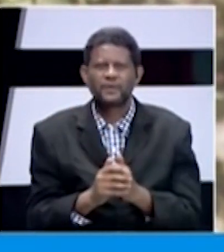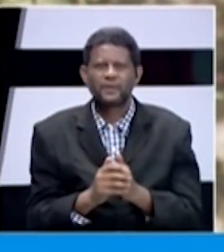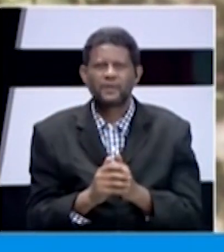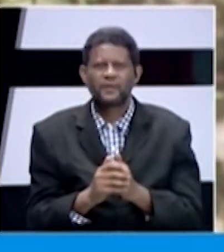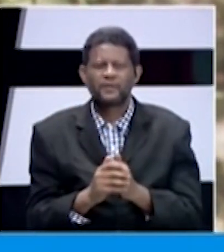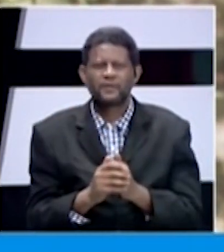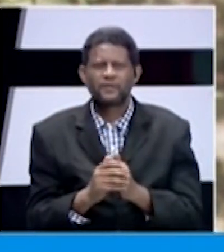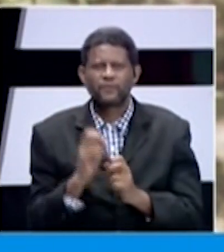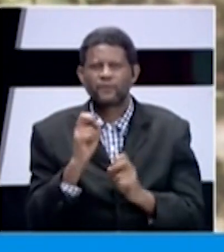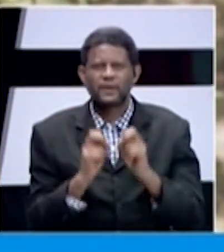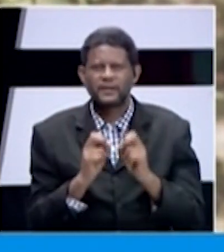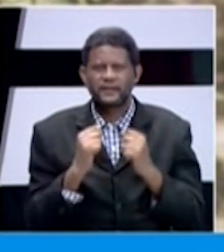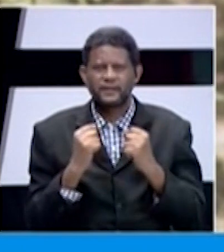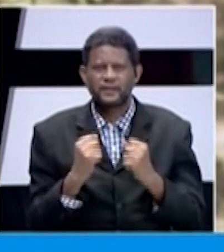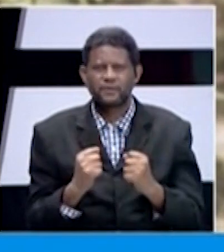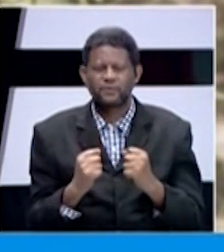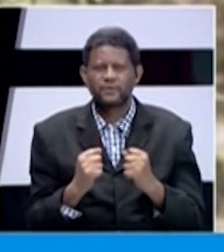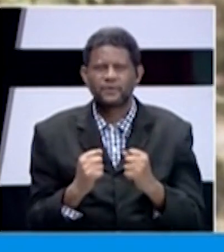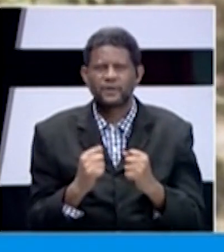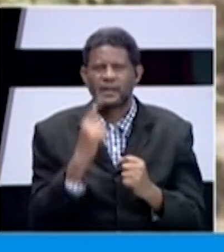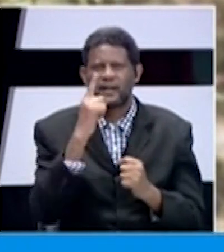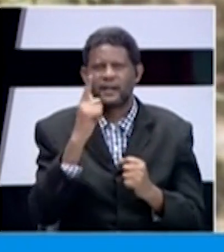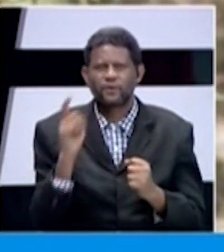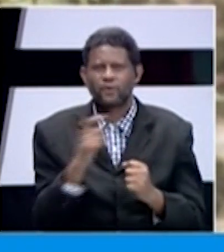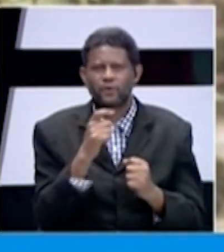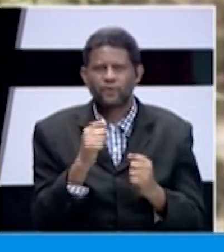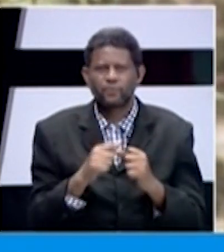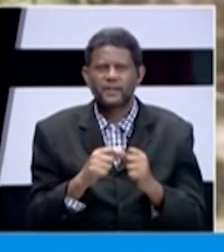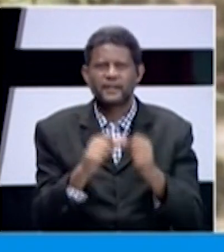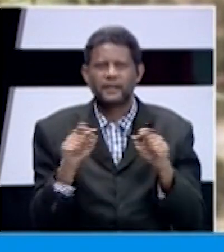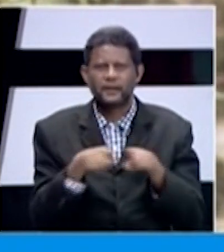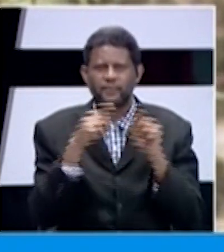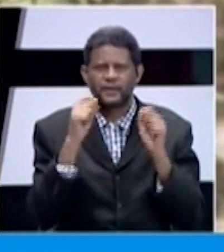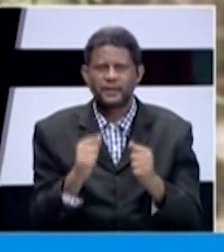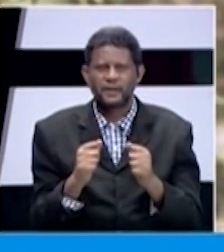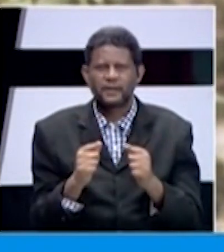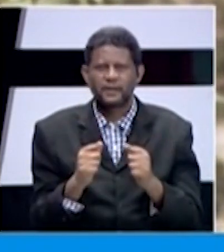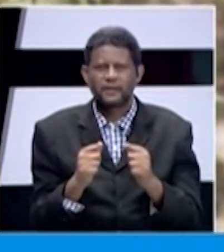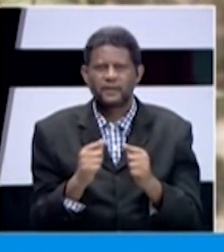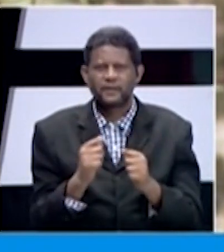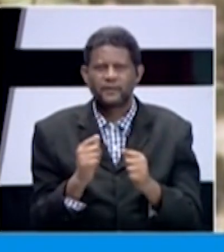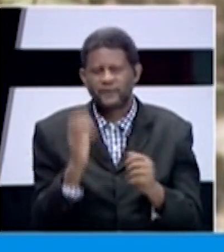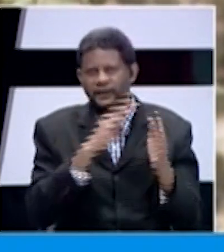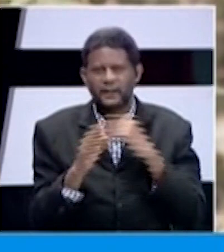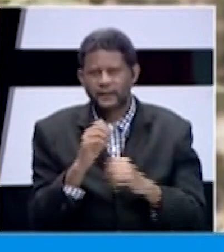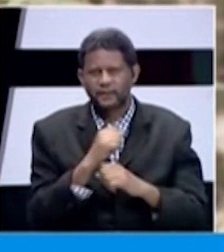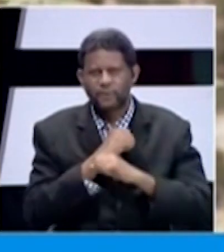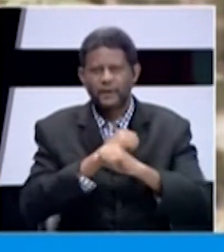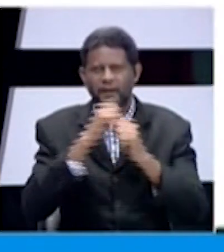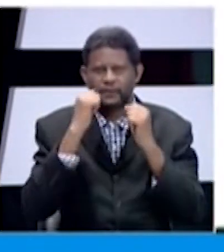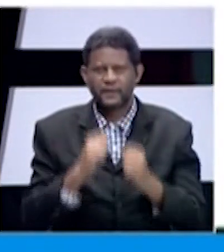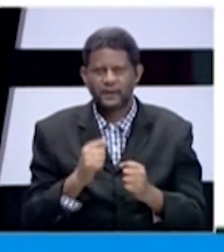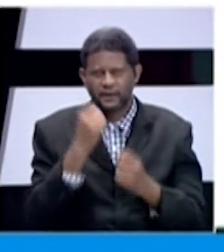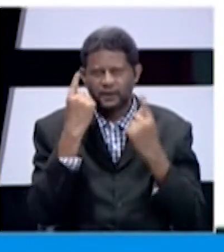مفرخراخاتوون سات ايمو حادا خوينو مغزال خمال خالة وين دما مبدا خمال خالة يا زردا